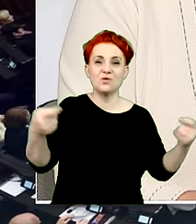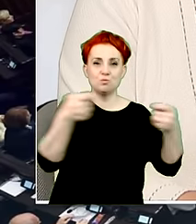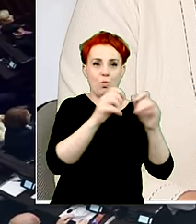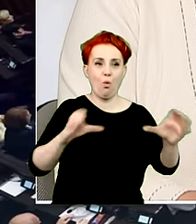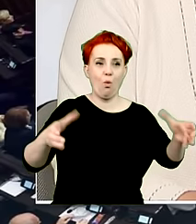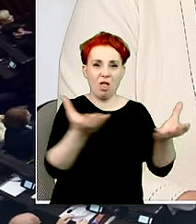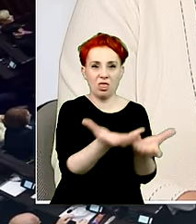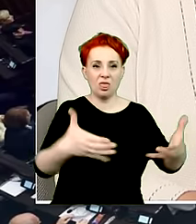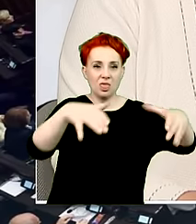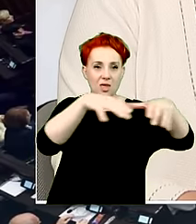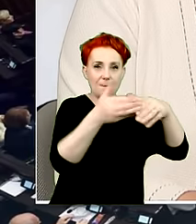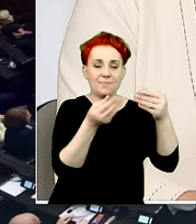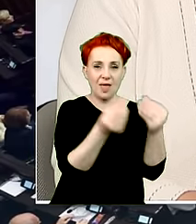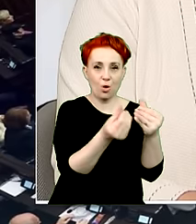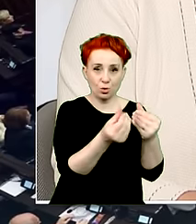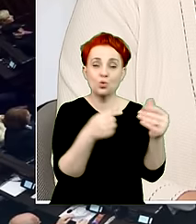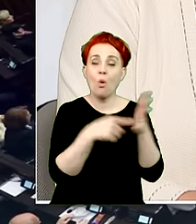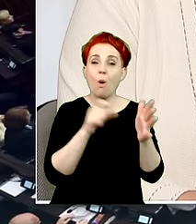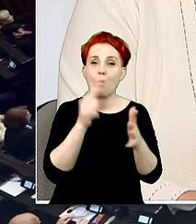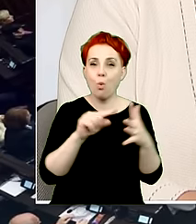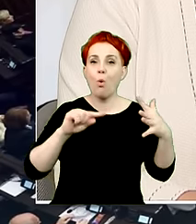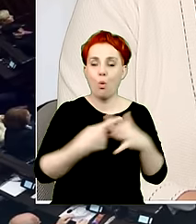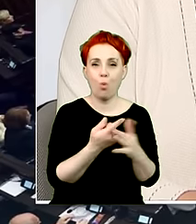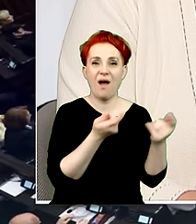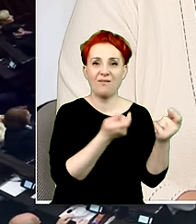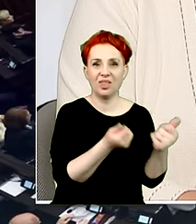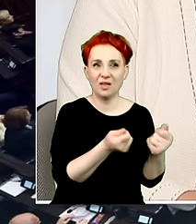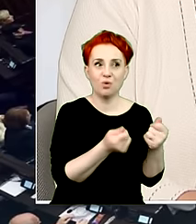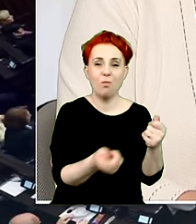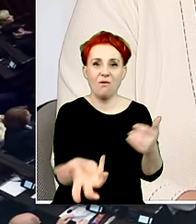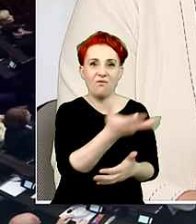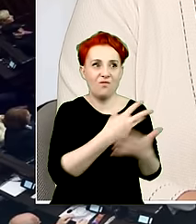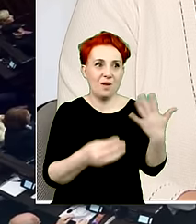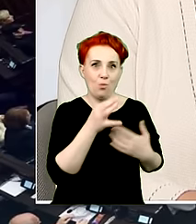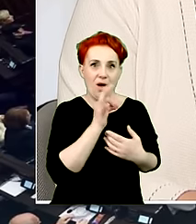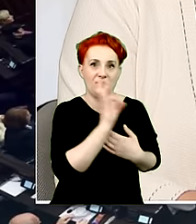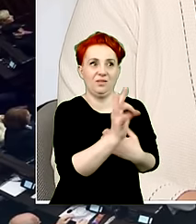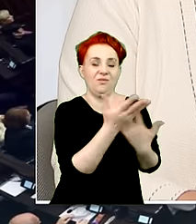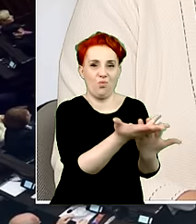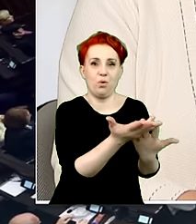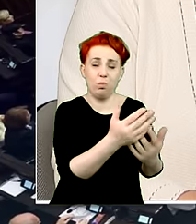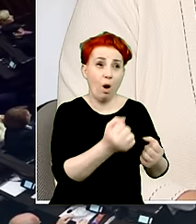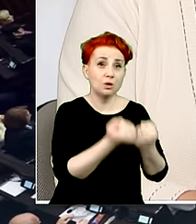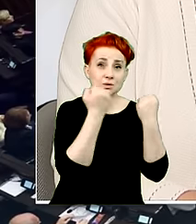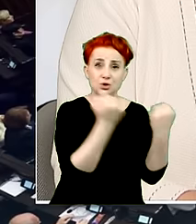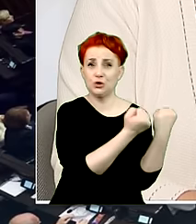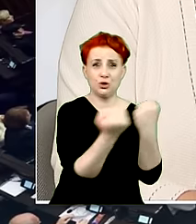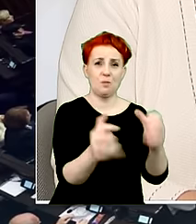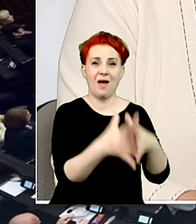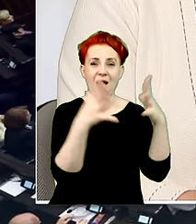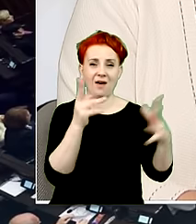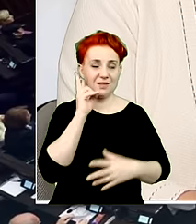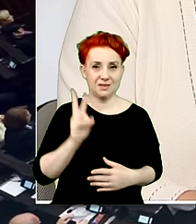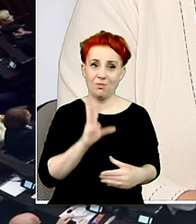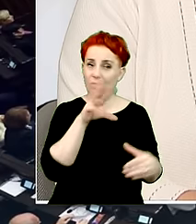powstała pewnie luka finansowa, która pozwalała na wypłatę wynagrodzeń i utrzymanie bieżące tej dużej instytucji. No i stąd